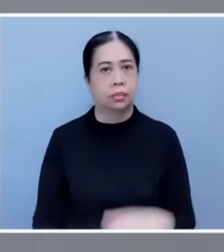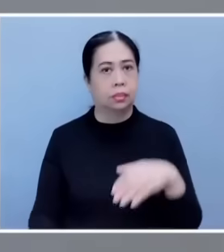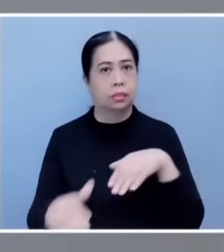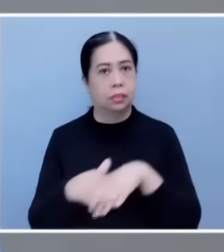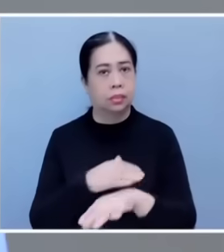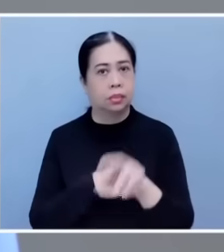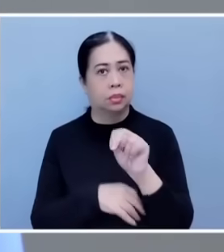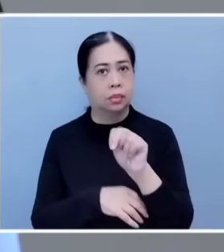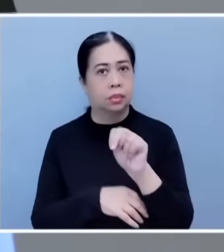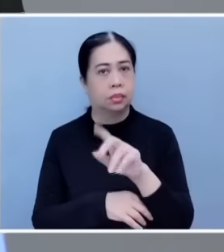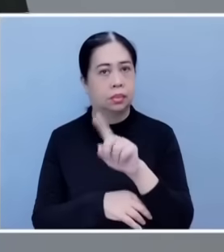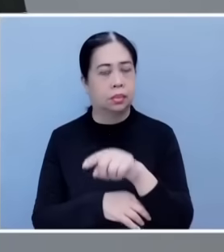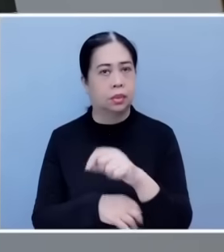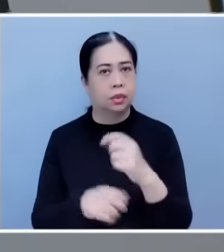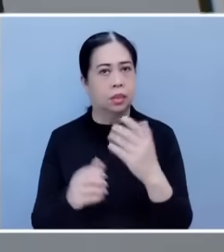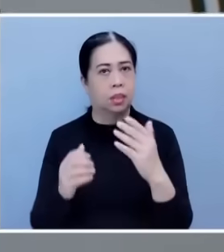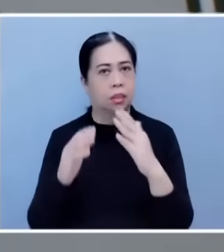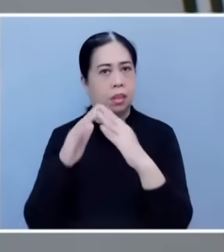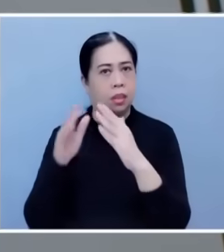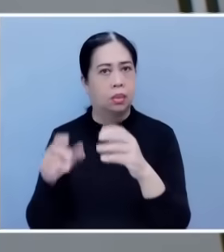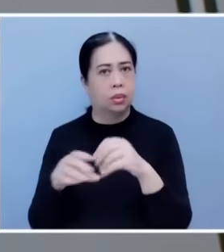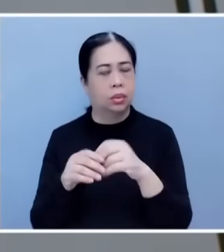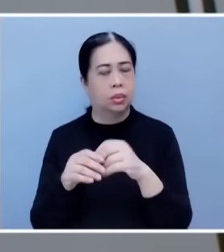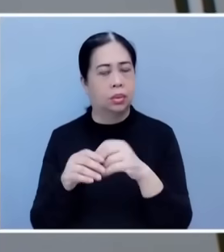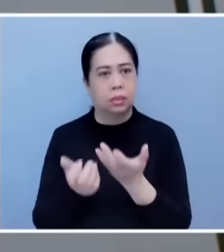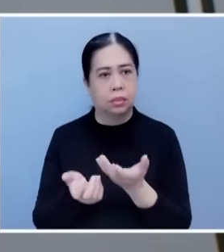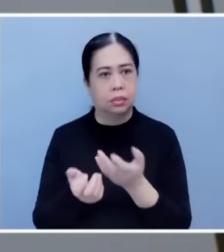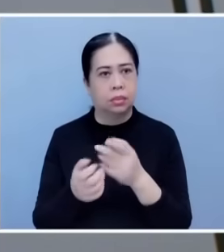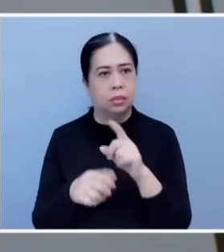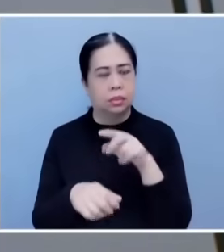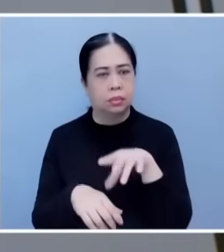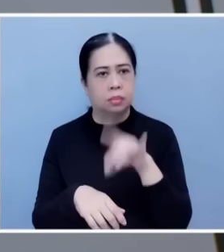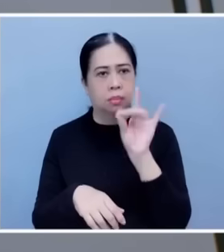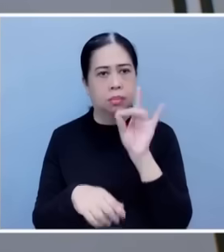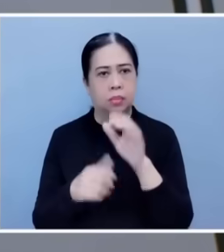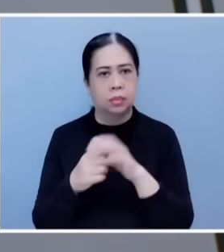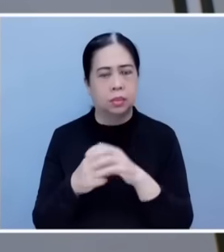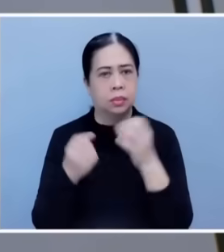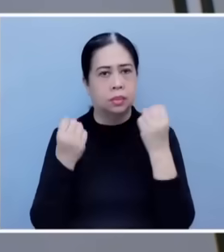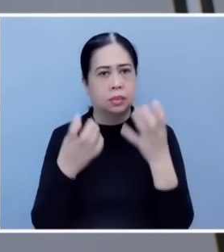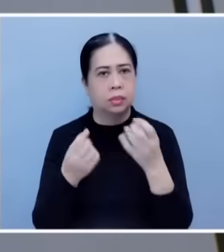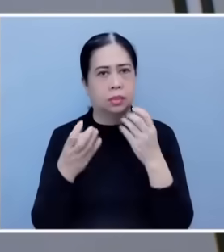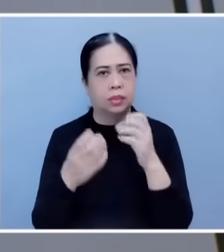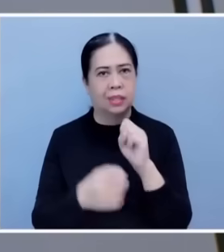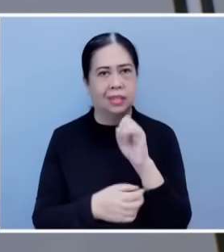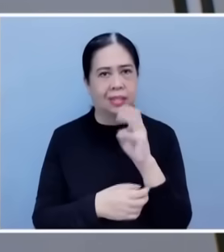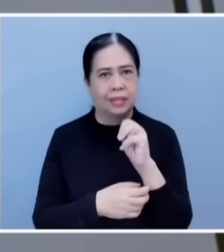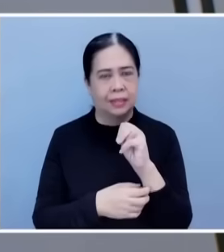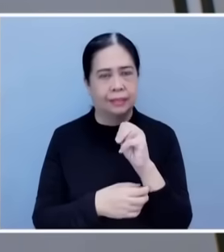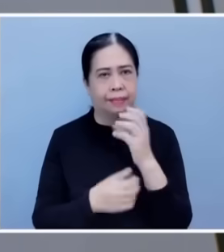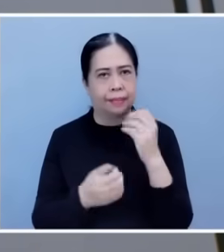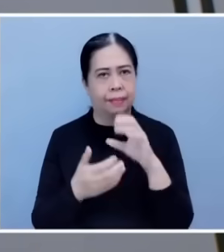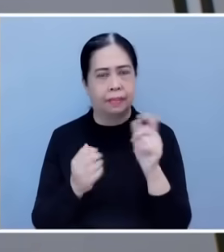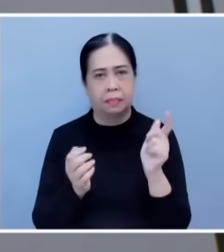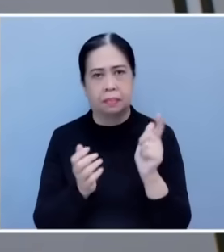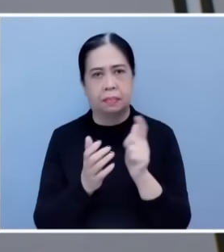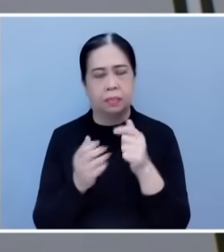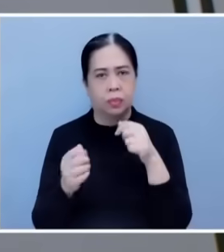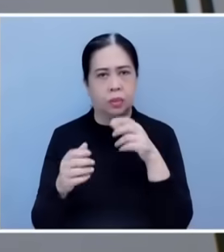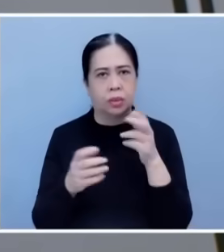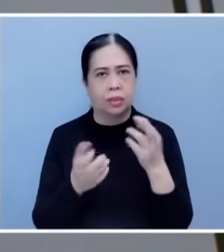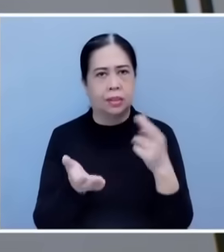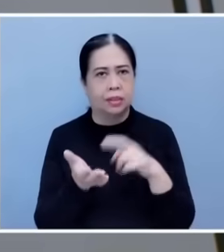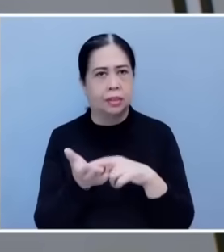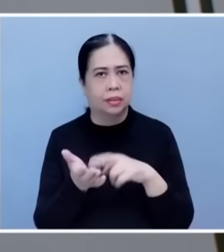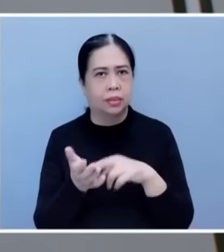NBI ang isang townhouse sa Pasig City kung saan nadiskubre ang libo-libong SIM cards na iligal umanong nire-rehistro